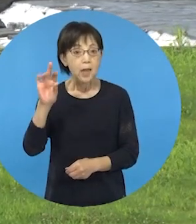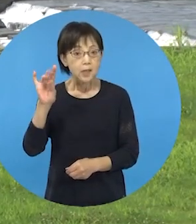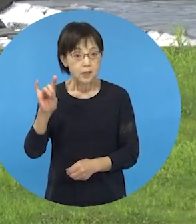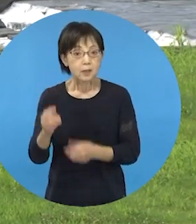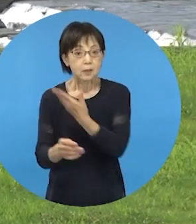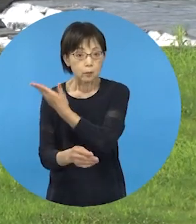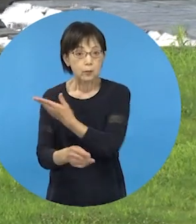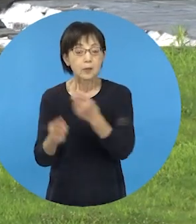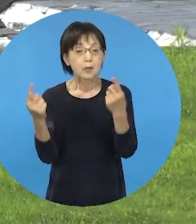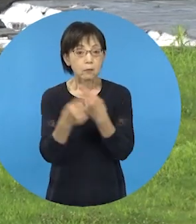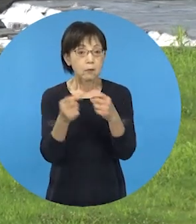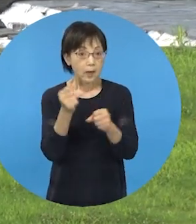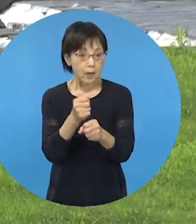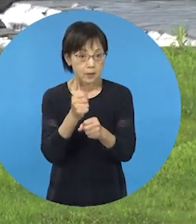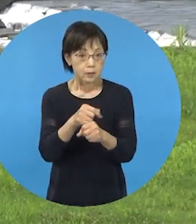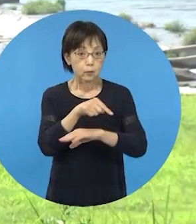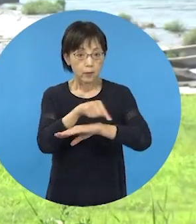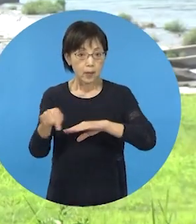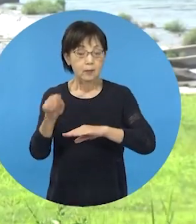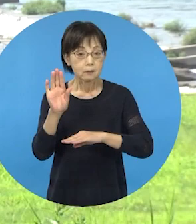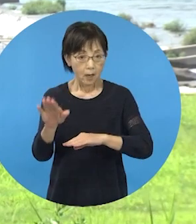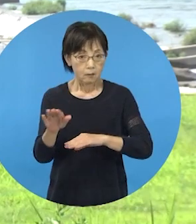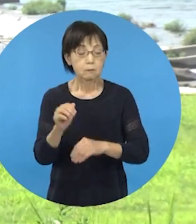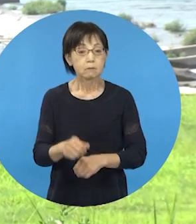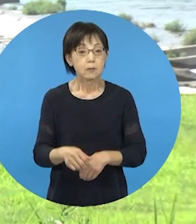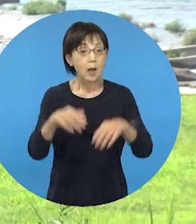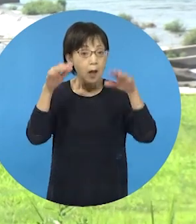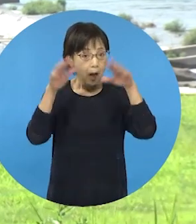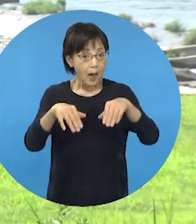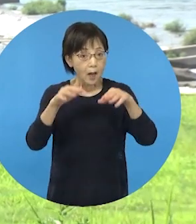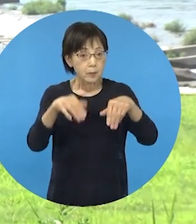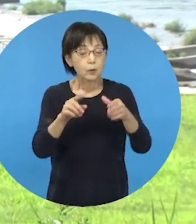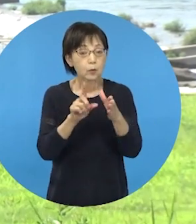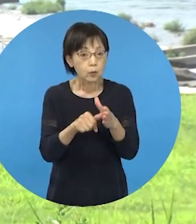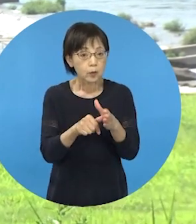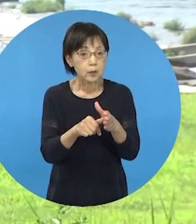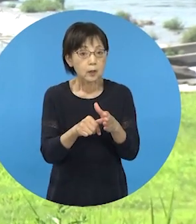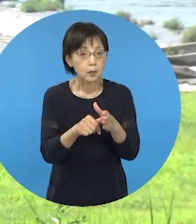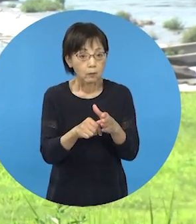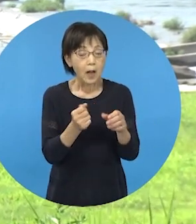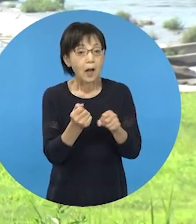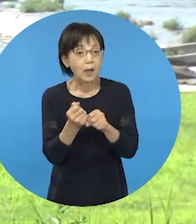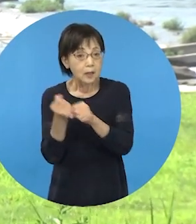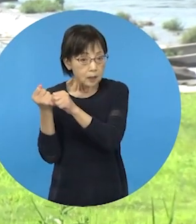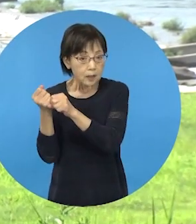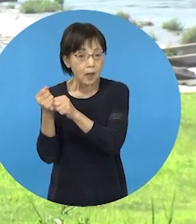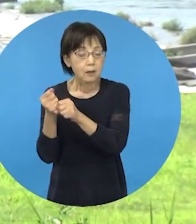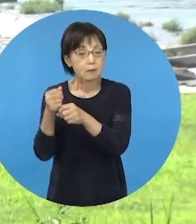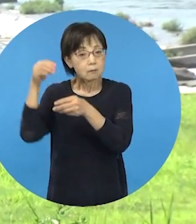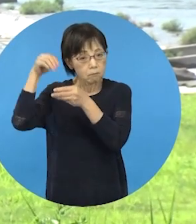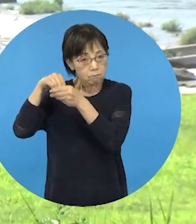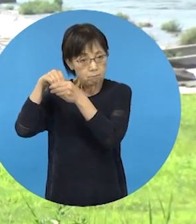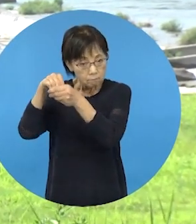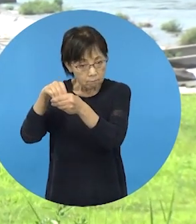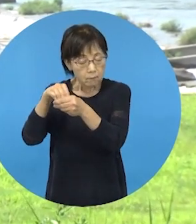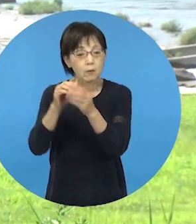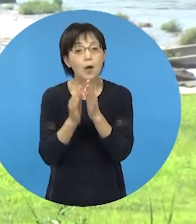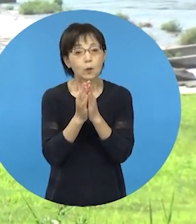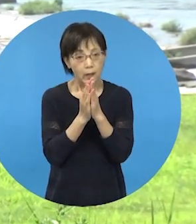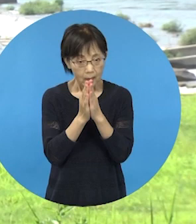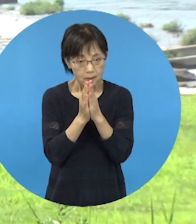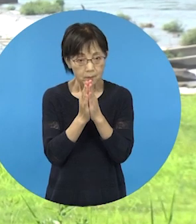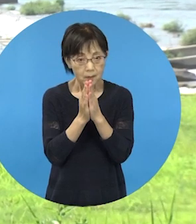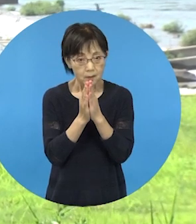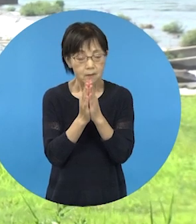画されています。ただ万が一に備えて避難を行う心構えは持っておく必要があります